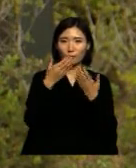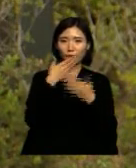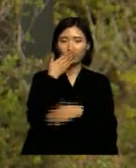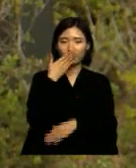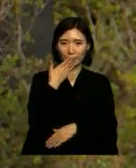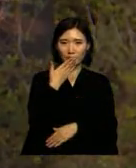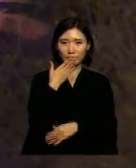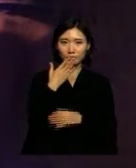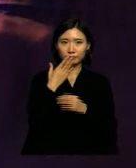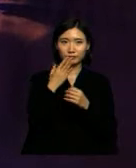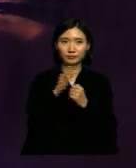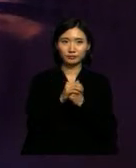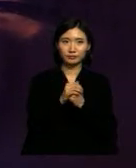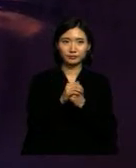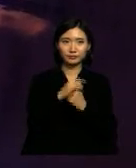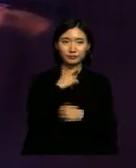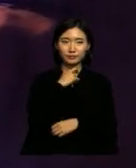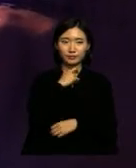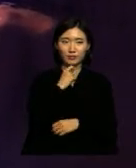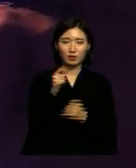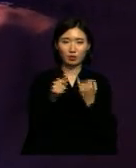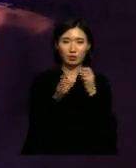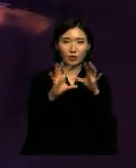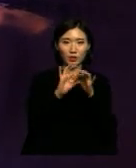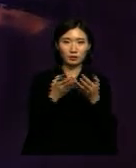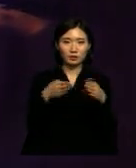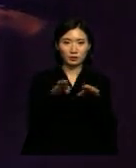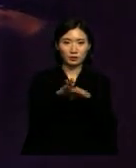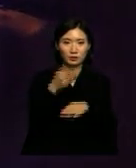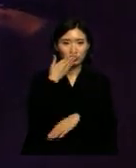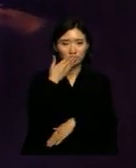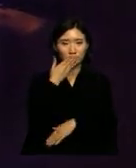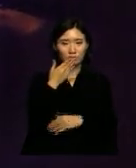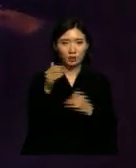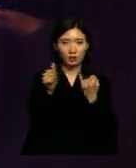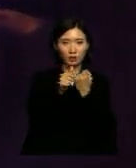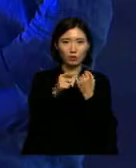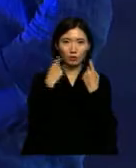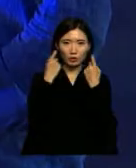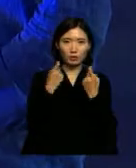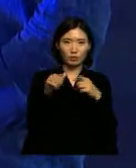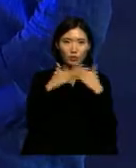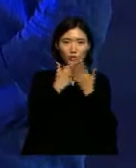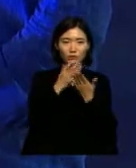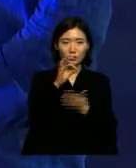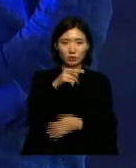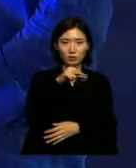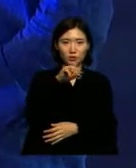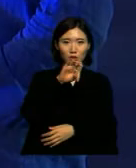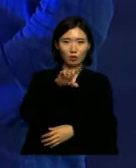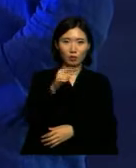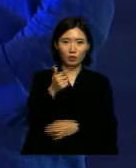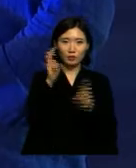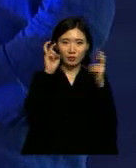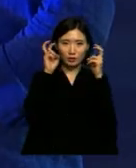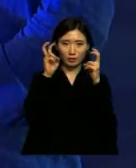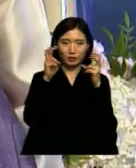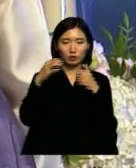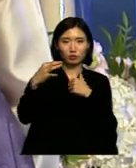있도록 그렇게 기원합니다. 결혼과 관련된 시설과 식사, 신혼여행 등 모든 비용은 서원에서